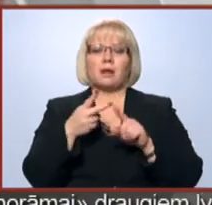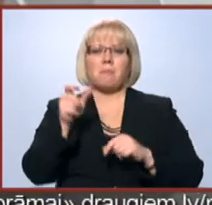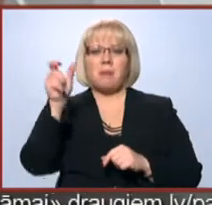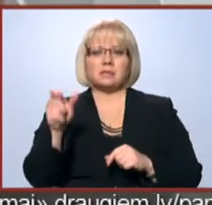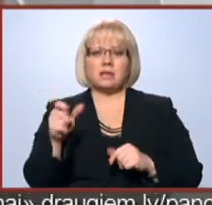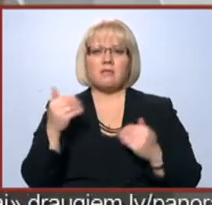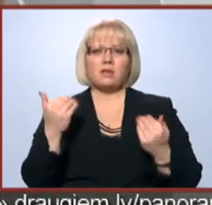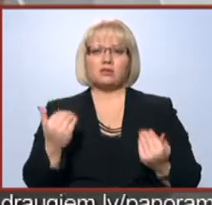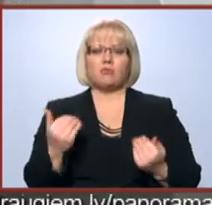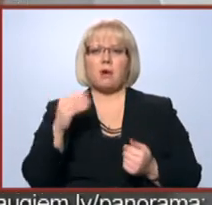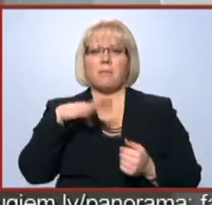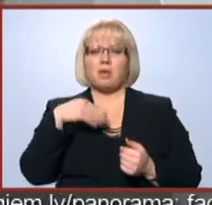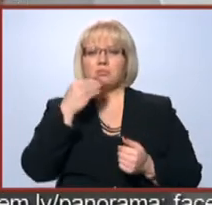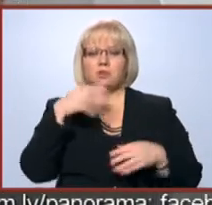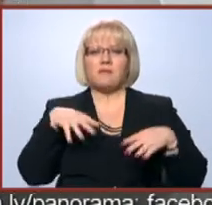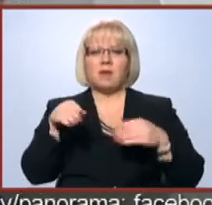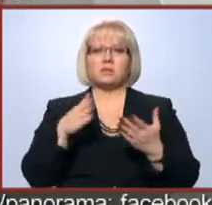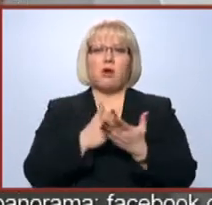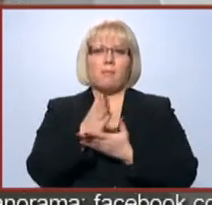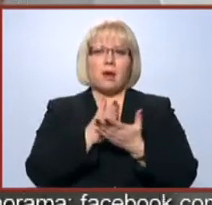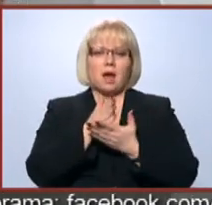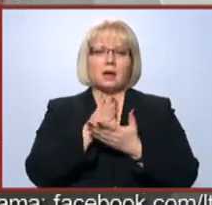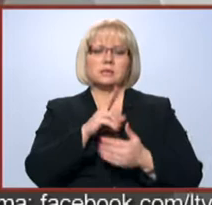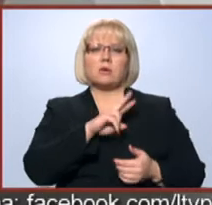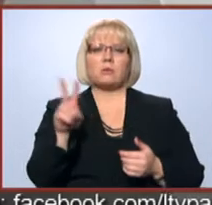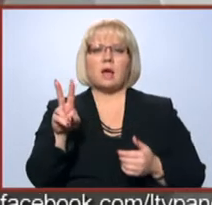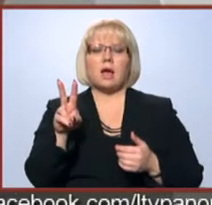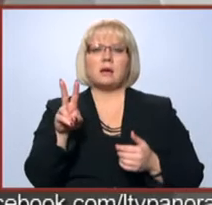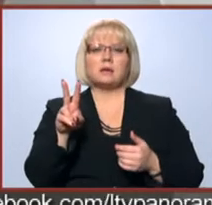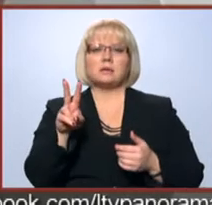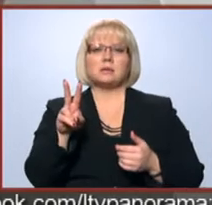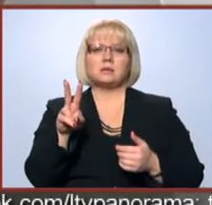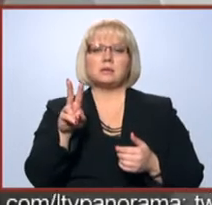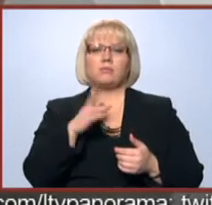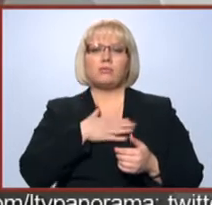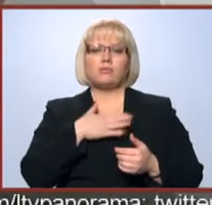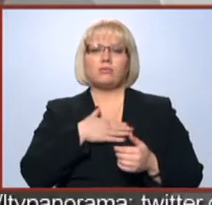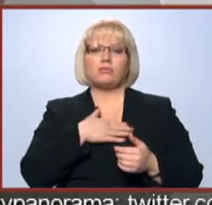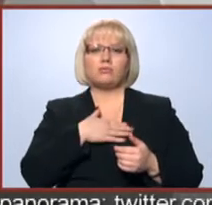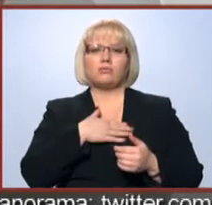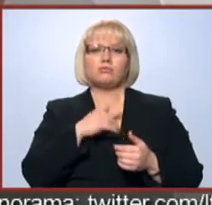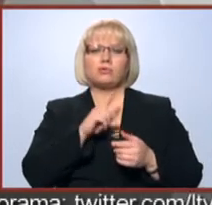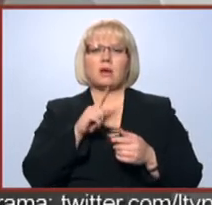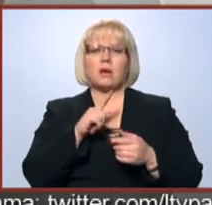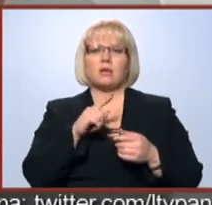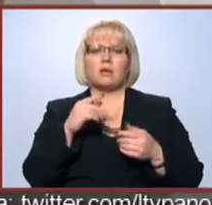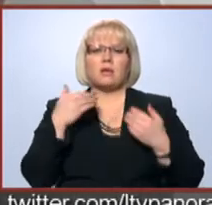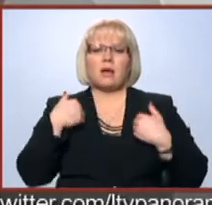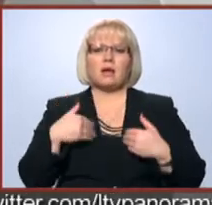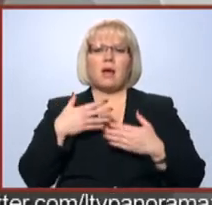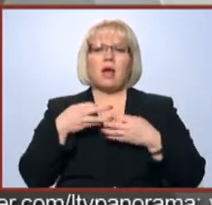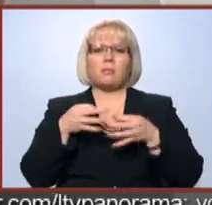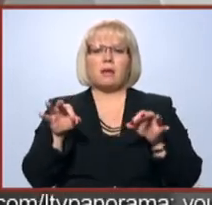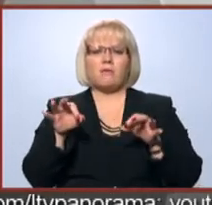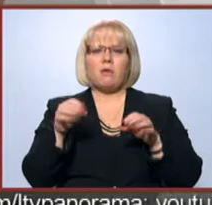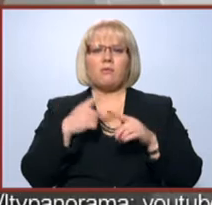šo pēcpusdienu veica operāciju, kas kastiotomija, kas ir muskuļu saspieduma atbrīvošanai, un viņš arī